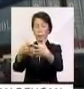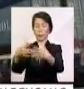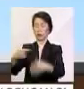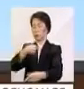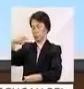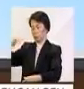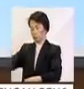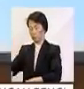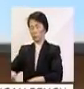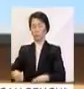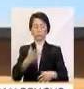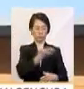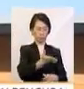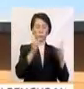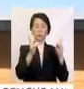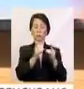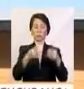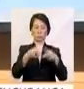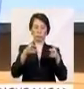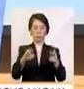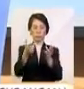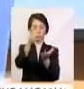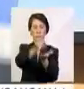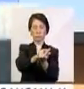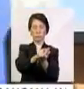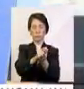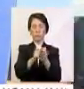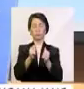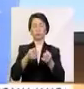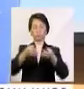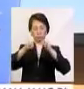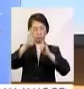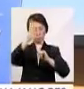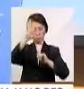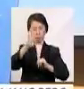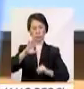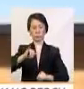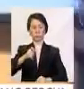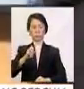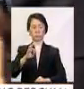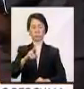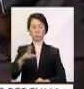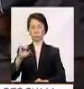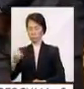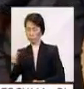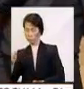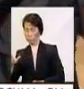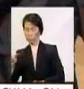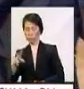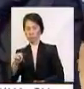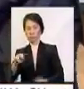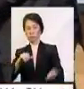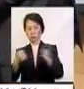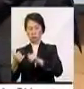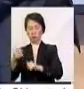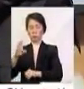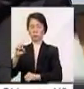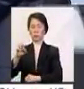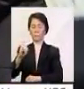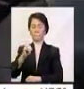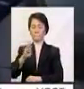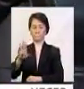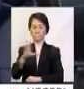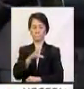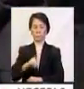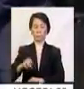China. Beliau ditemui selepas merasmikan laporan bersama Inisiatif Jalur dan Jalan oleh CIMB ASEAN Research Institute dan